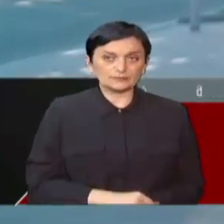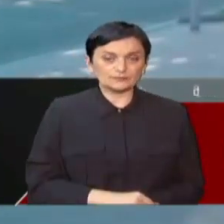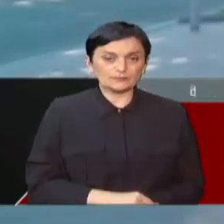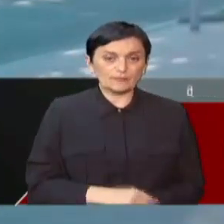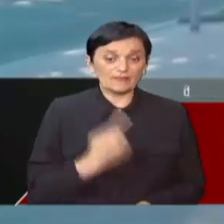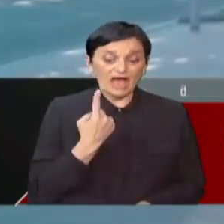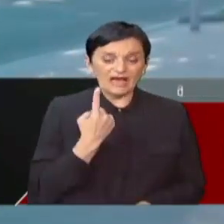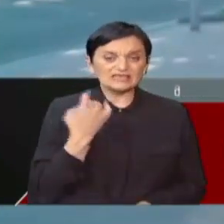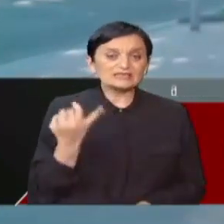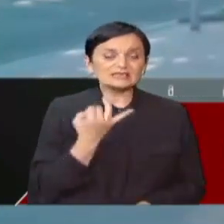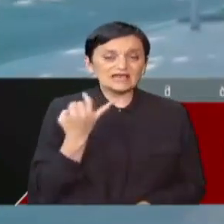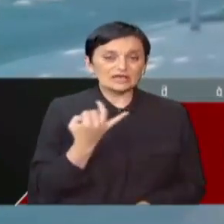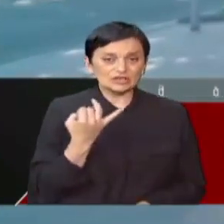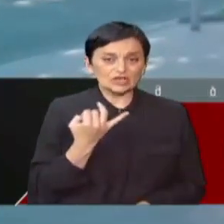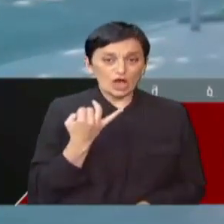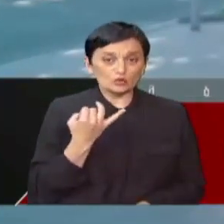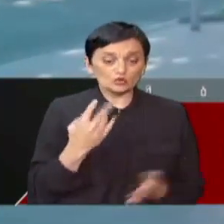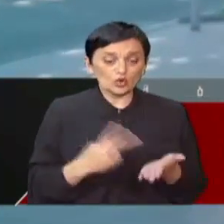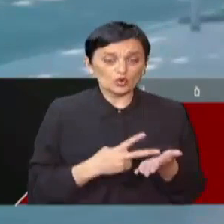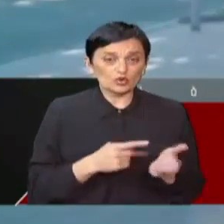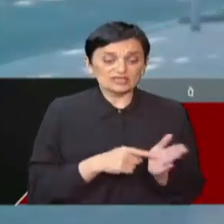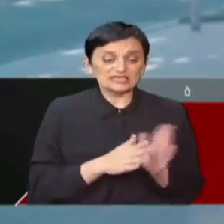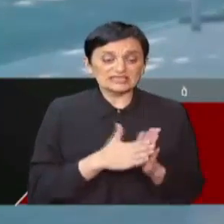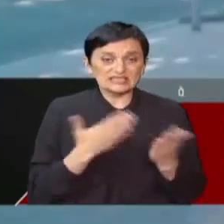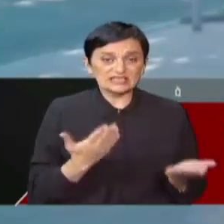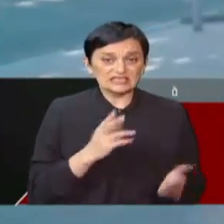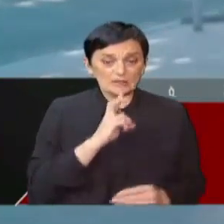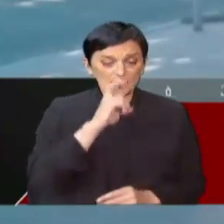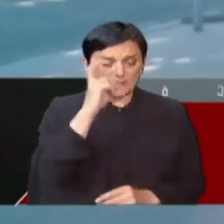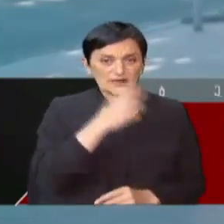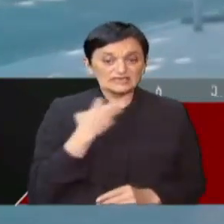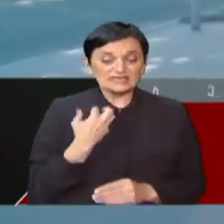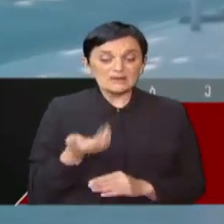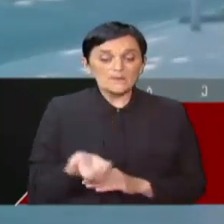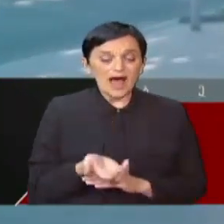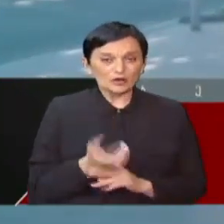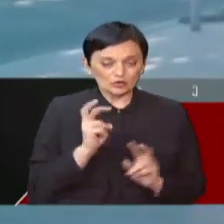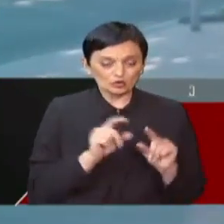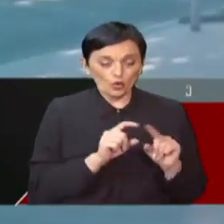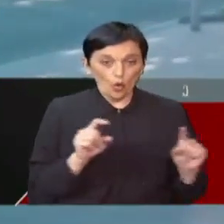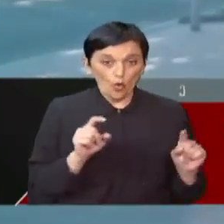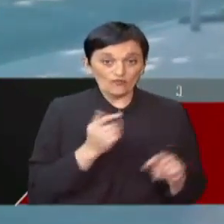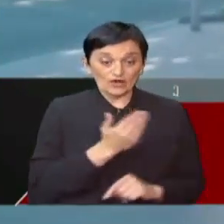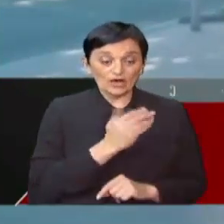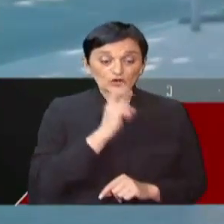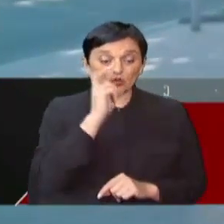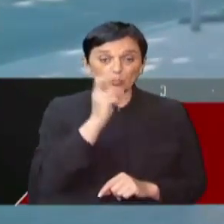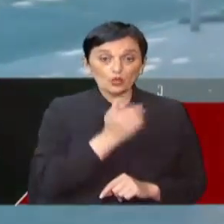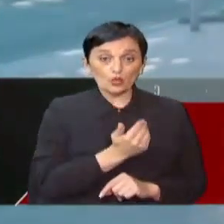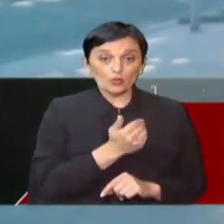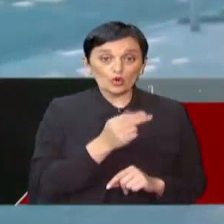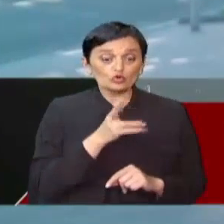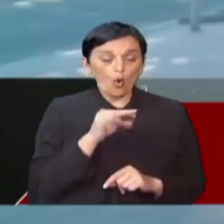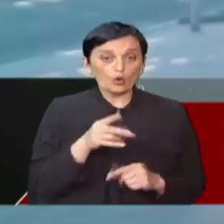ერთ საინტერესო წიგს პრინცი და მათხოვარი, სადაც უფლისწულის როლში აღმოჩენილი